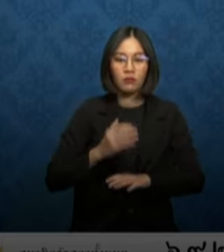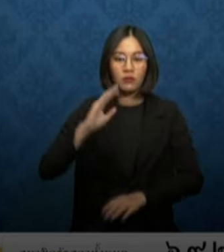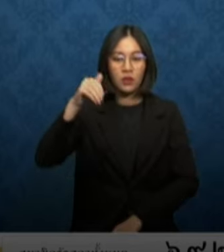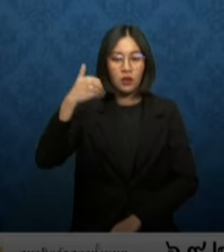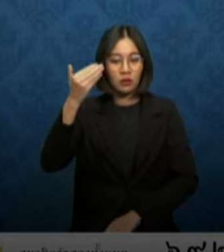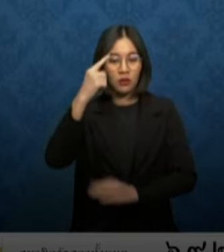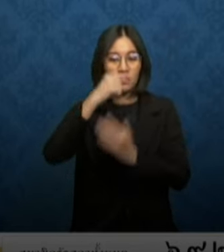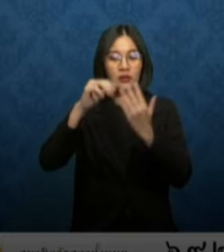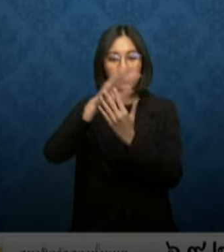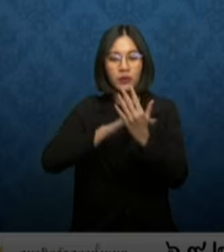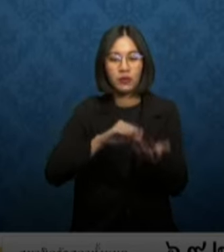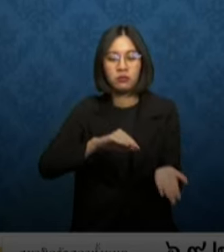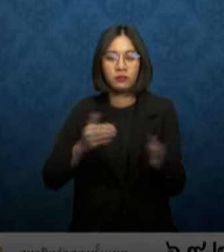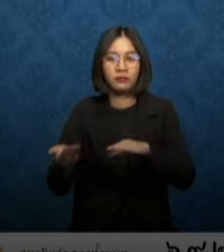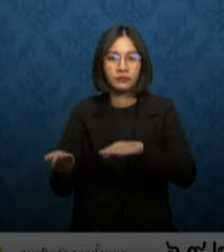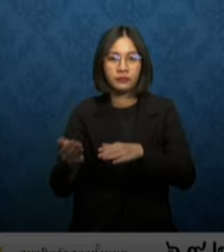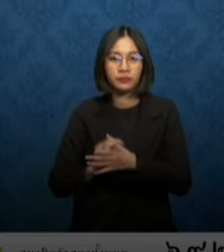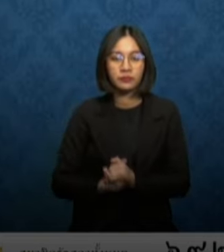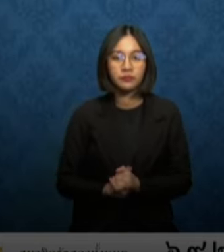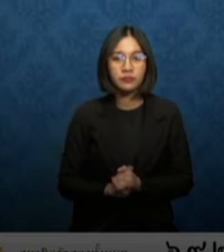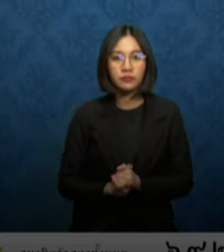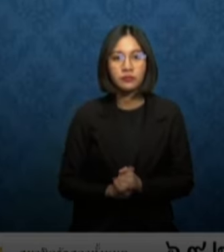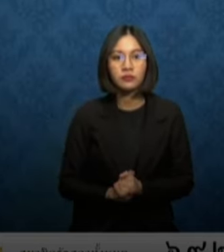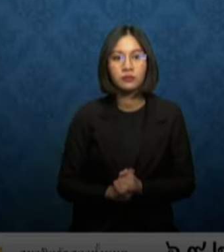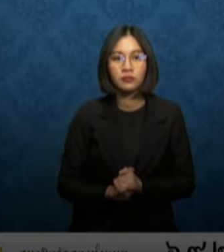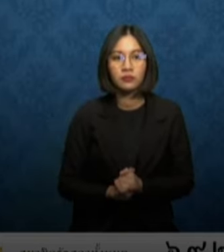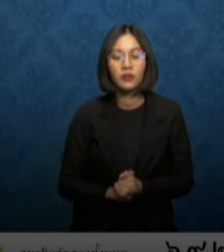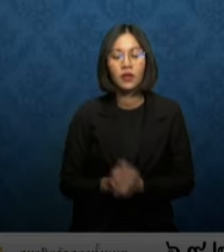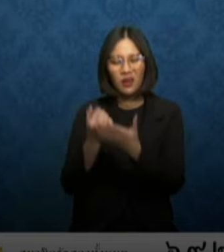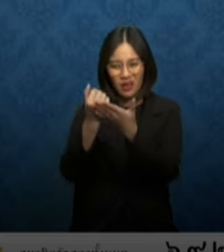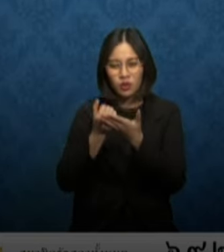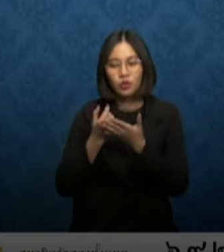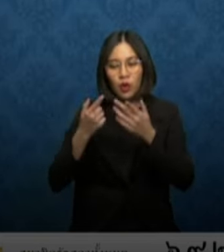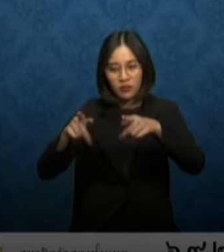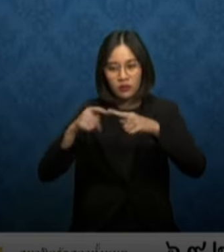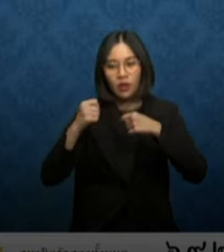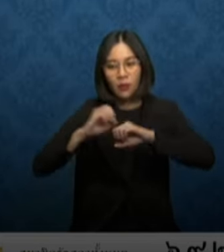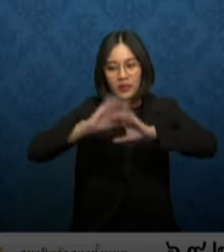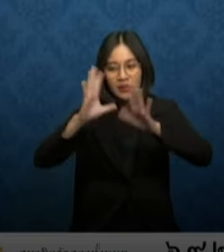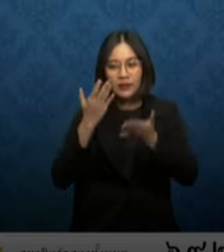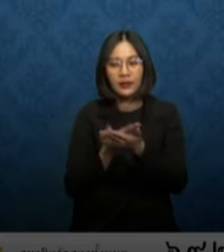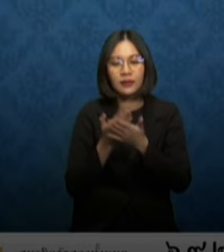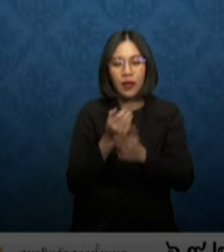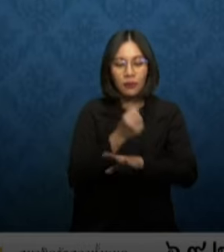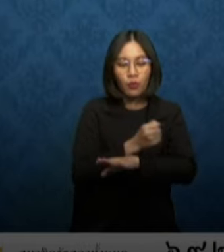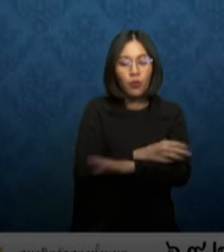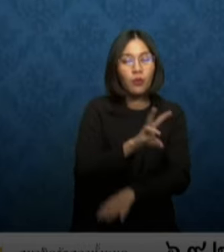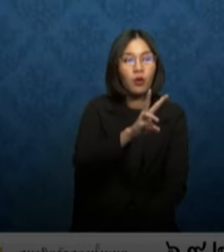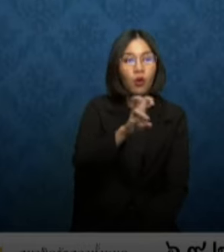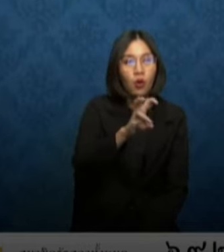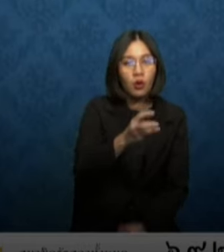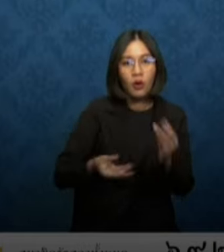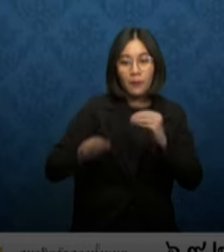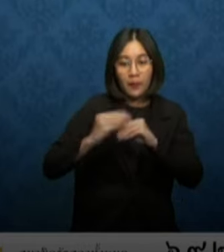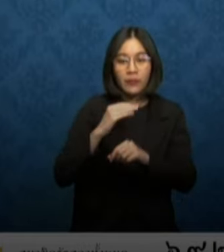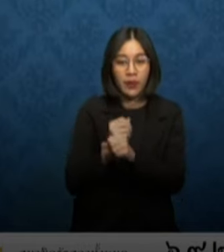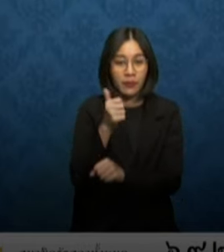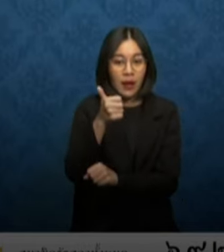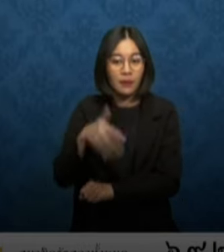จะเจ๊งไปมากกว่านี้ท่านนายกครับช่วยตอบผมชัดๆด้วยครับว่าค่าจ้างขั้นต่ำ600บาทจะขึ้นได้